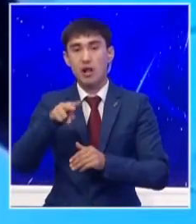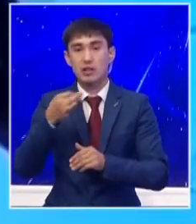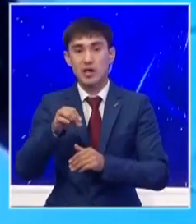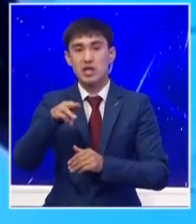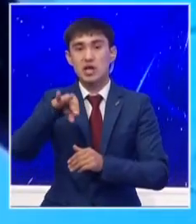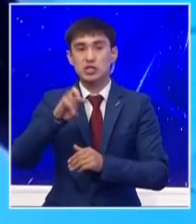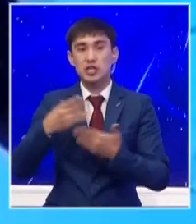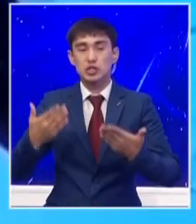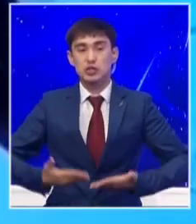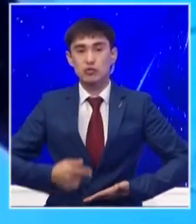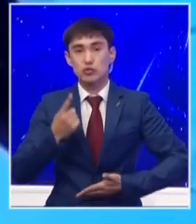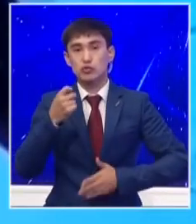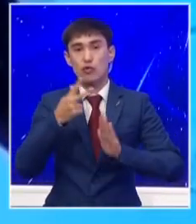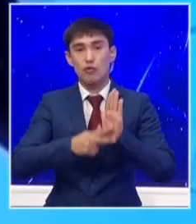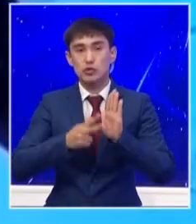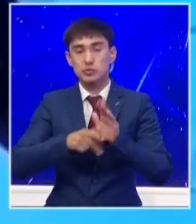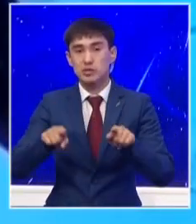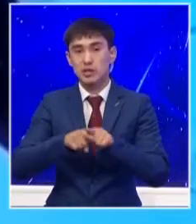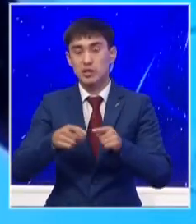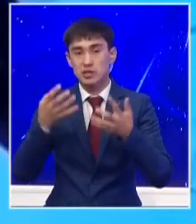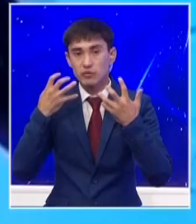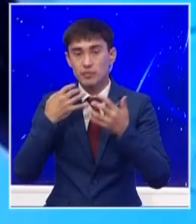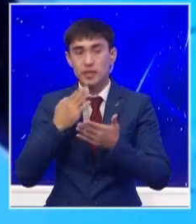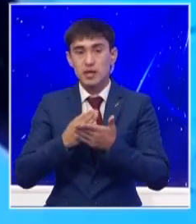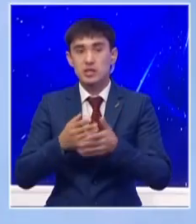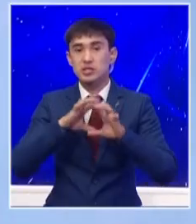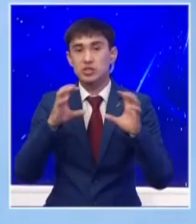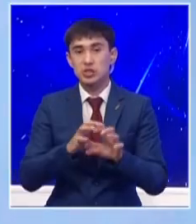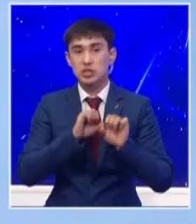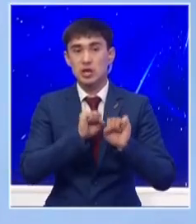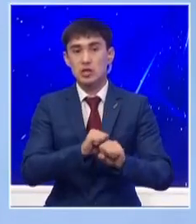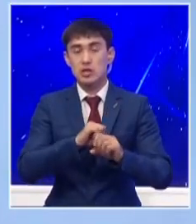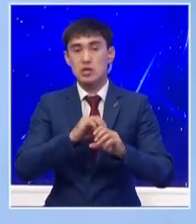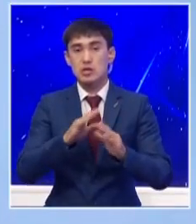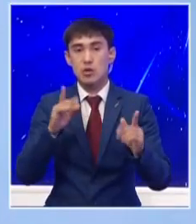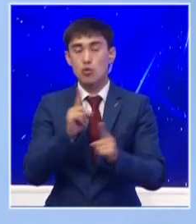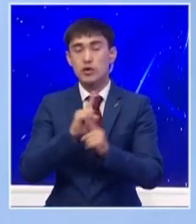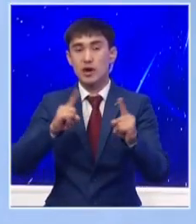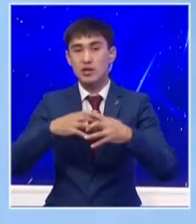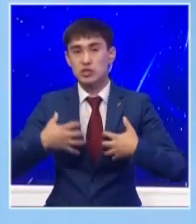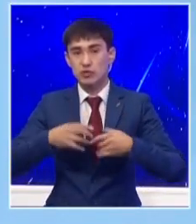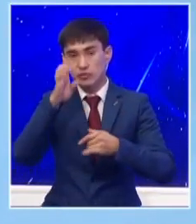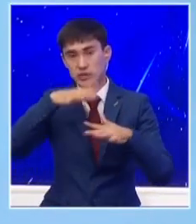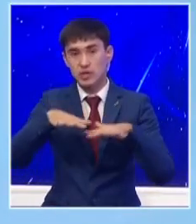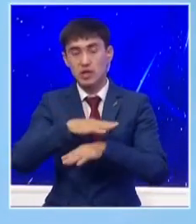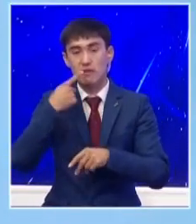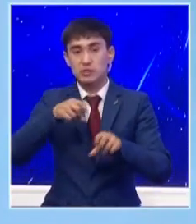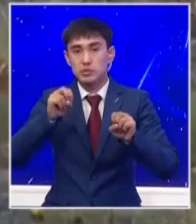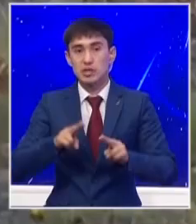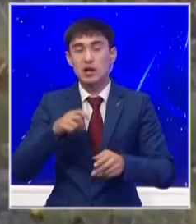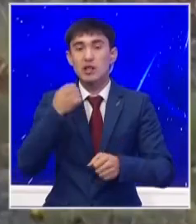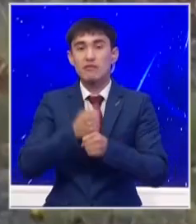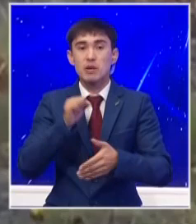Тяньшане обитают почти 180 особей. Их защита важна для сохранения уникальной фауны страны, отмечают эксперты. Основная причина